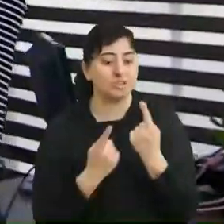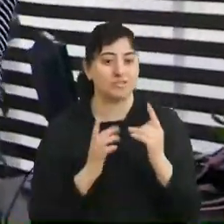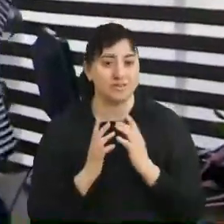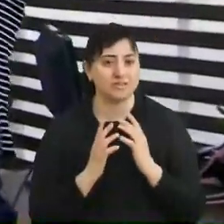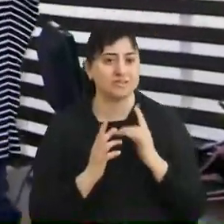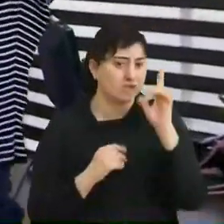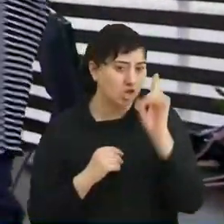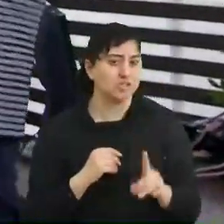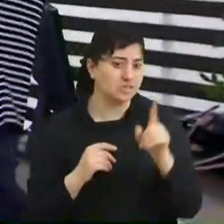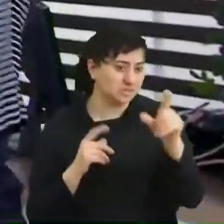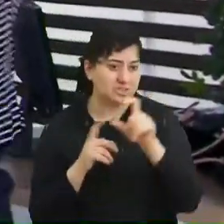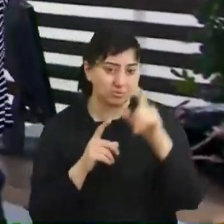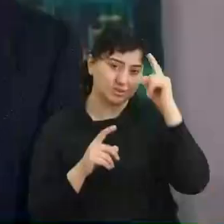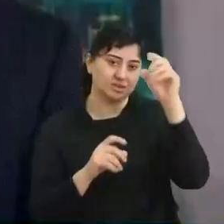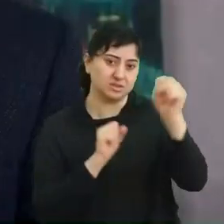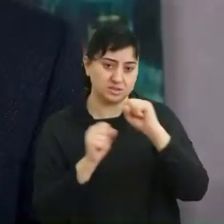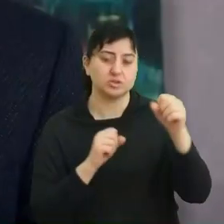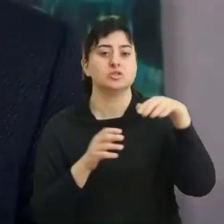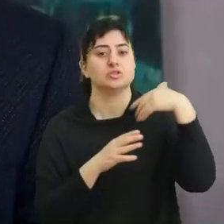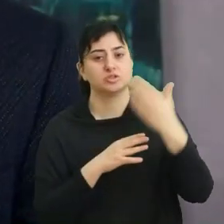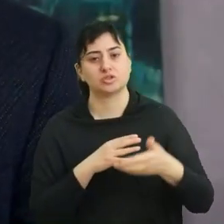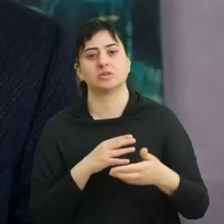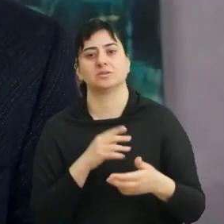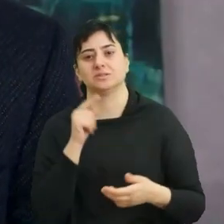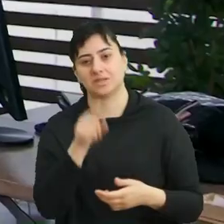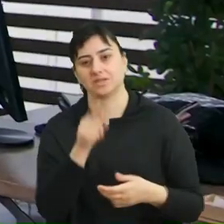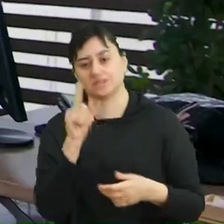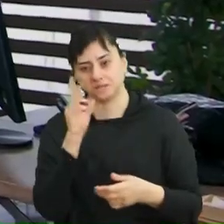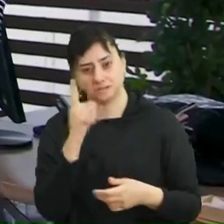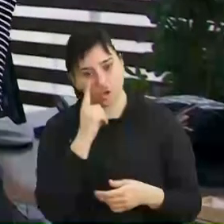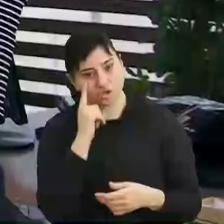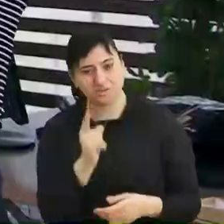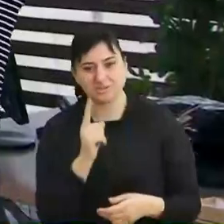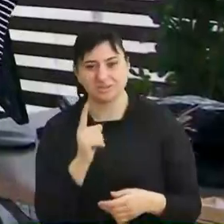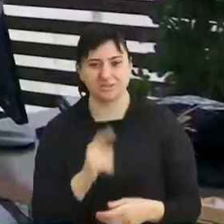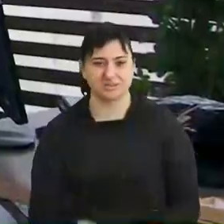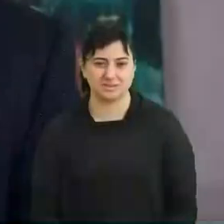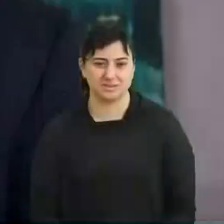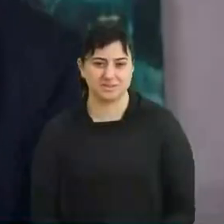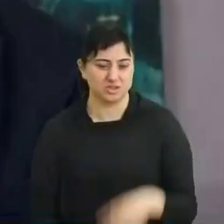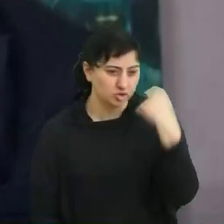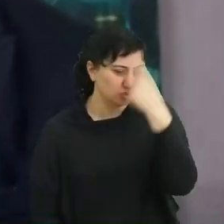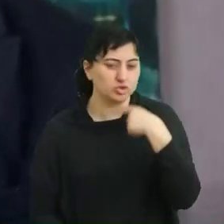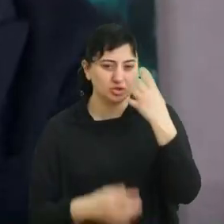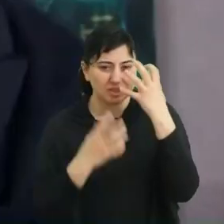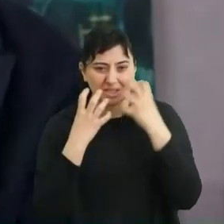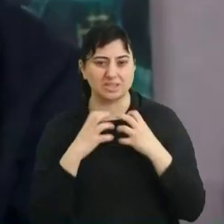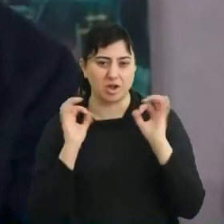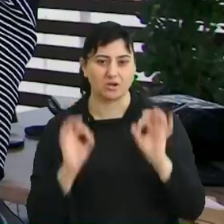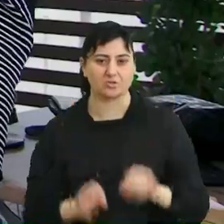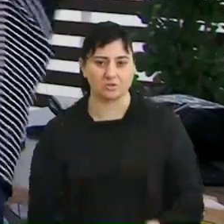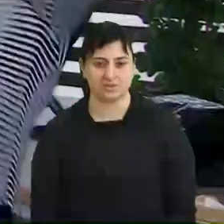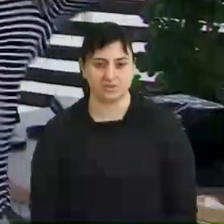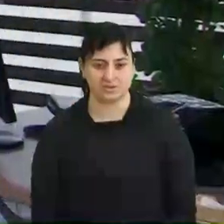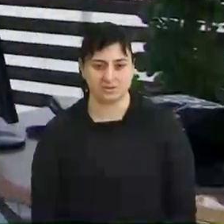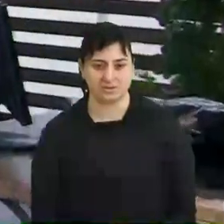var. Önce Sarp'ın saçını başını yolayayım. Ondan sonra senin sadece saçını değil... ...yüzünü de gözlerini